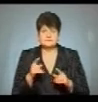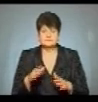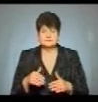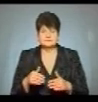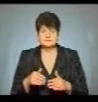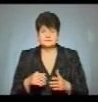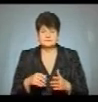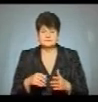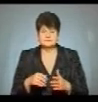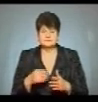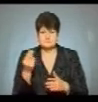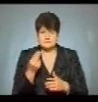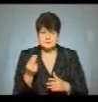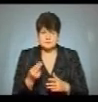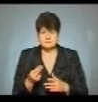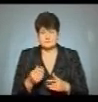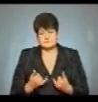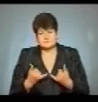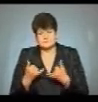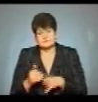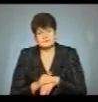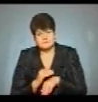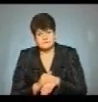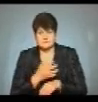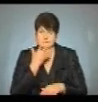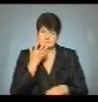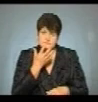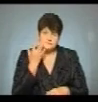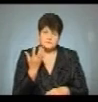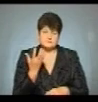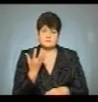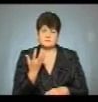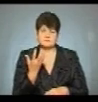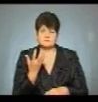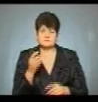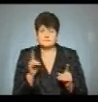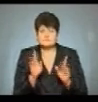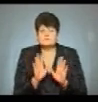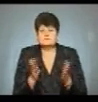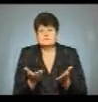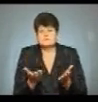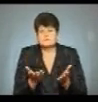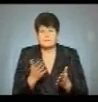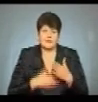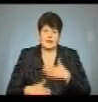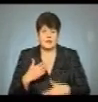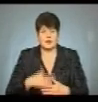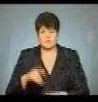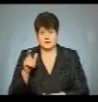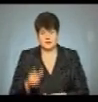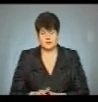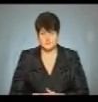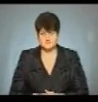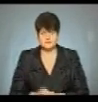листівкою щось, якусь доброту, тепло, щоб якось порадувати людину.